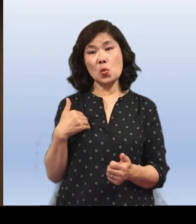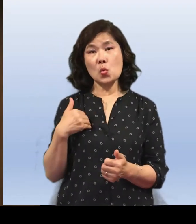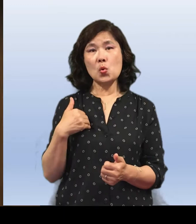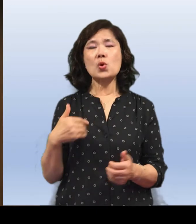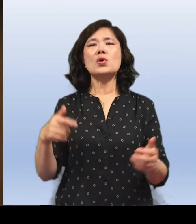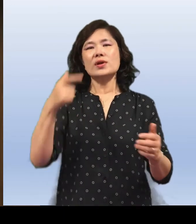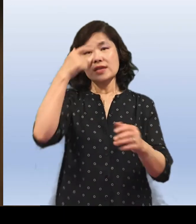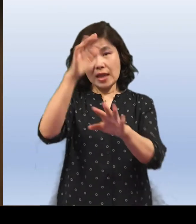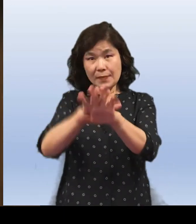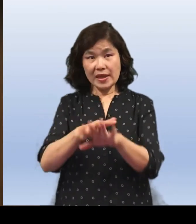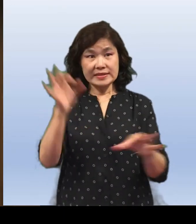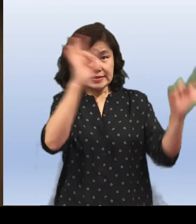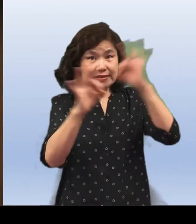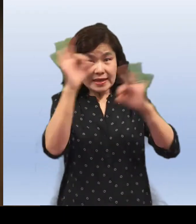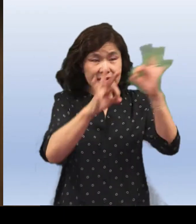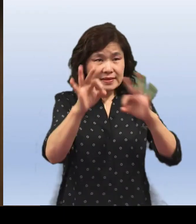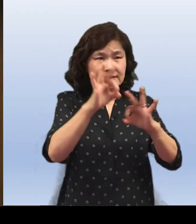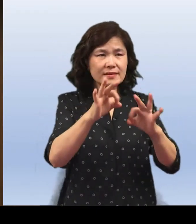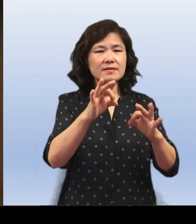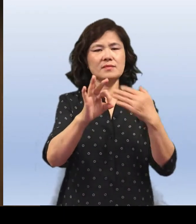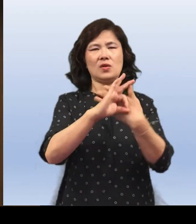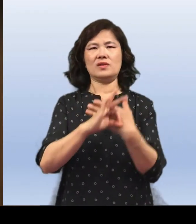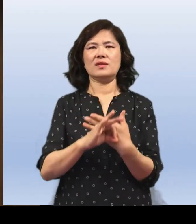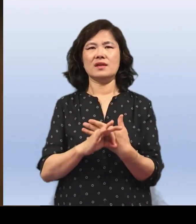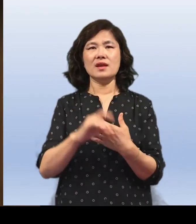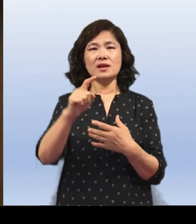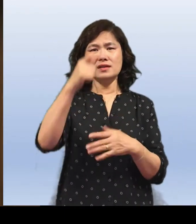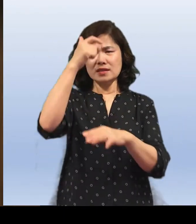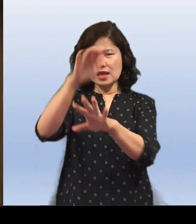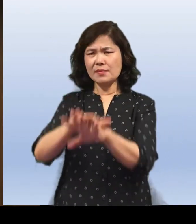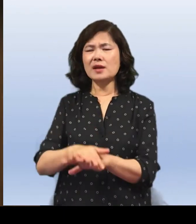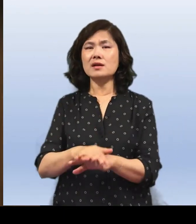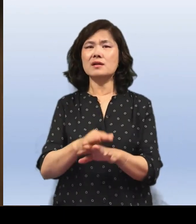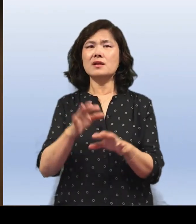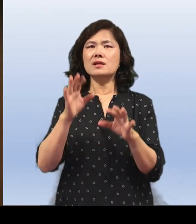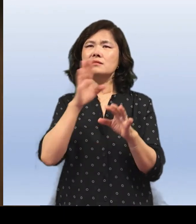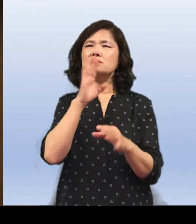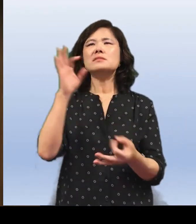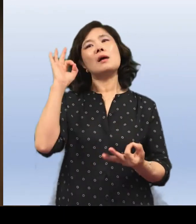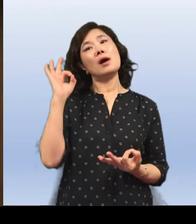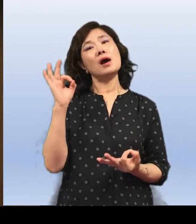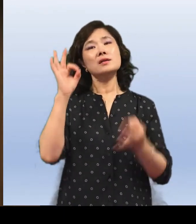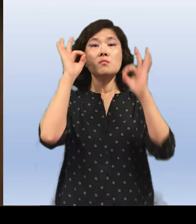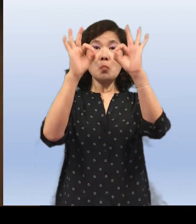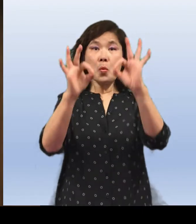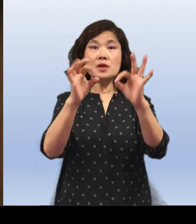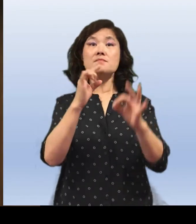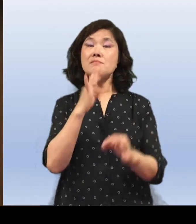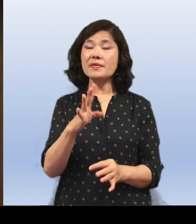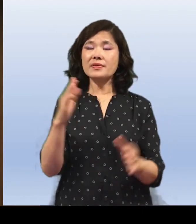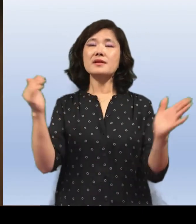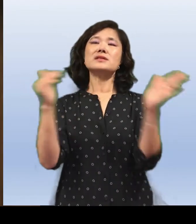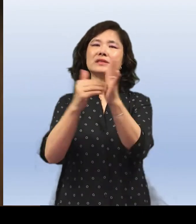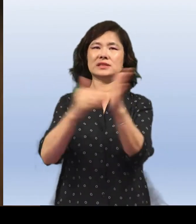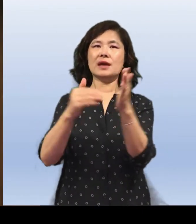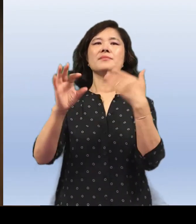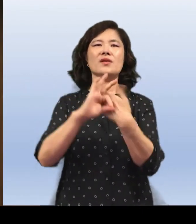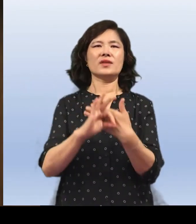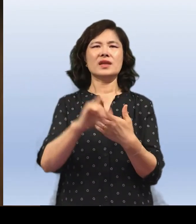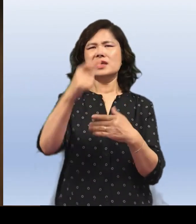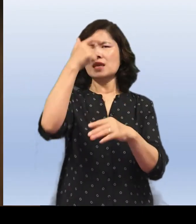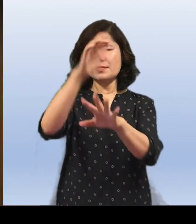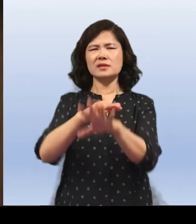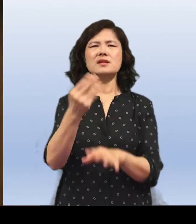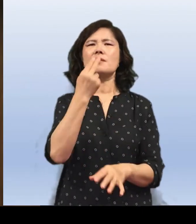만족시켜주는 예배만을 찾아다닌다면, 그리고 그 예배를 보고만 있다면, 여러분, 이 예배는